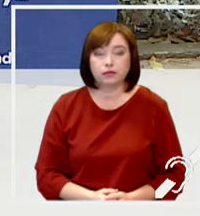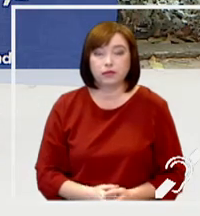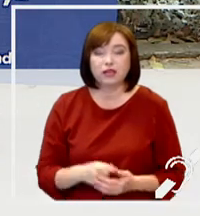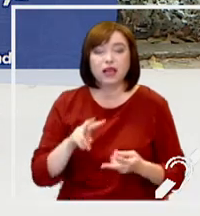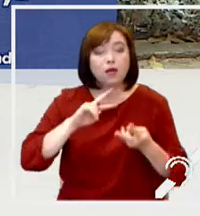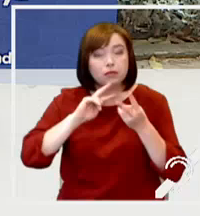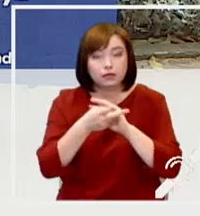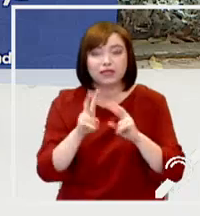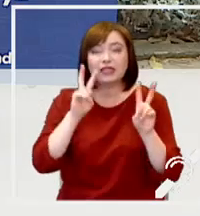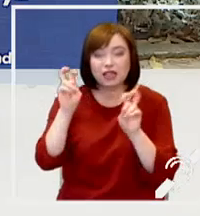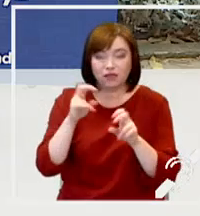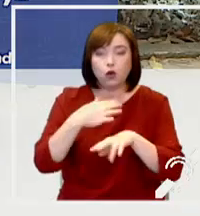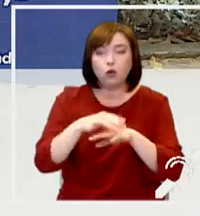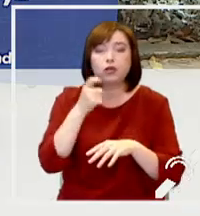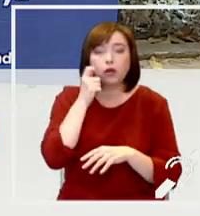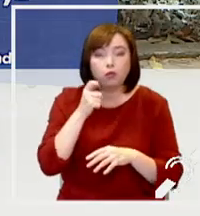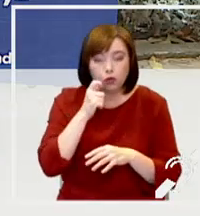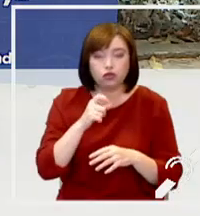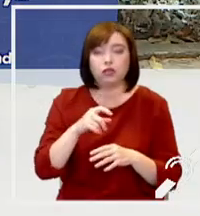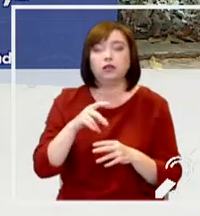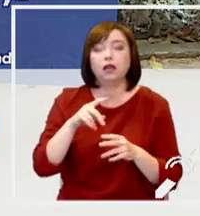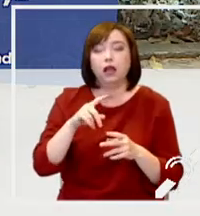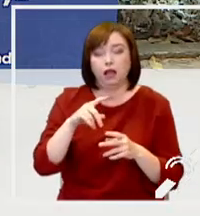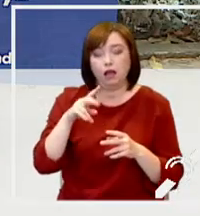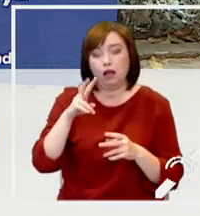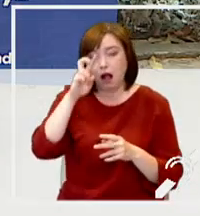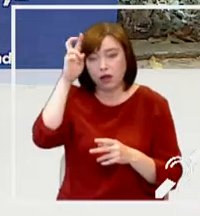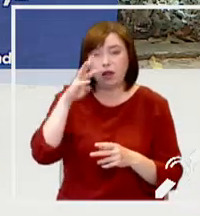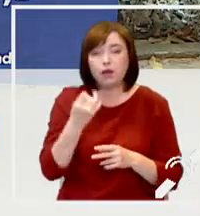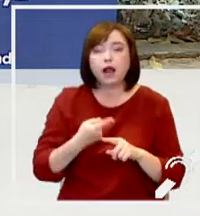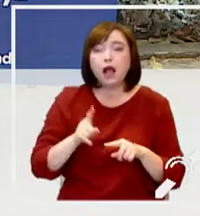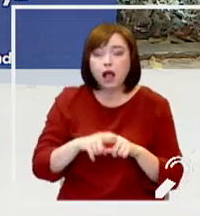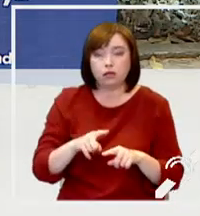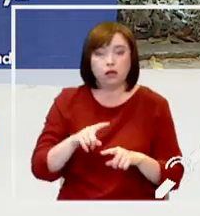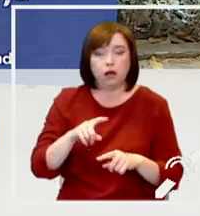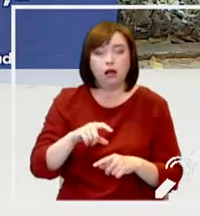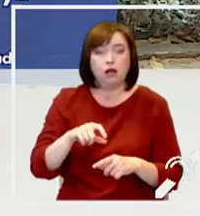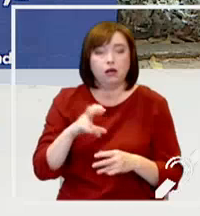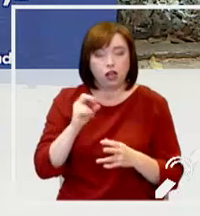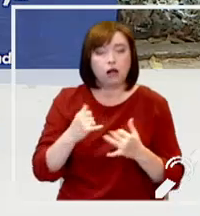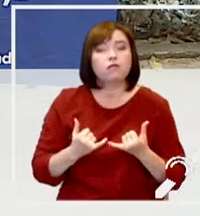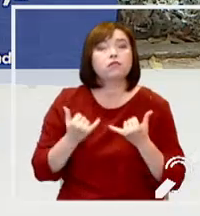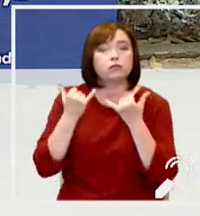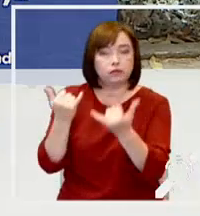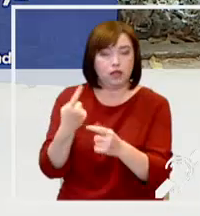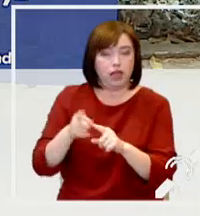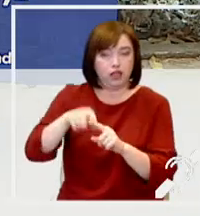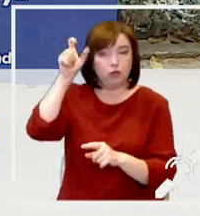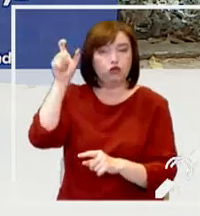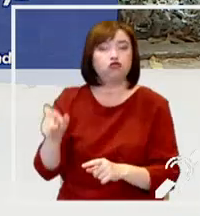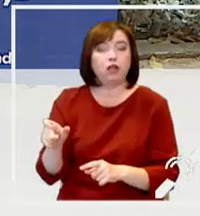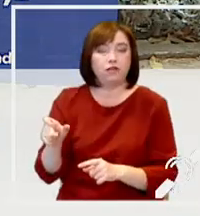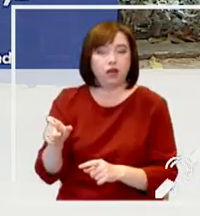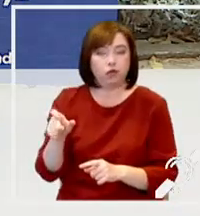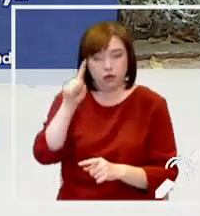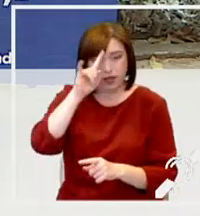Redenumirea străzii Alexandru Pușkin în strada Regina Maria este o modalitate de a aduce un omagiu acestei personalități